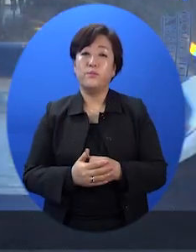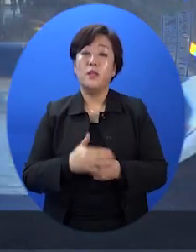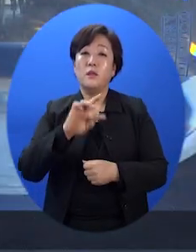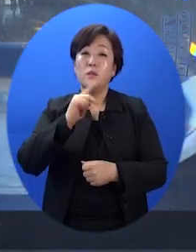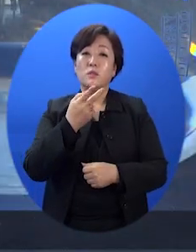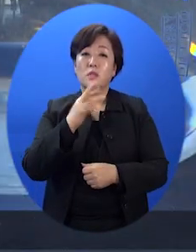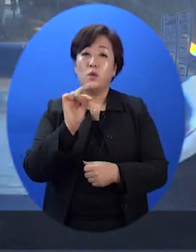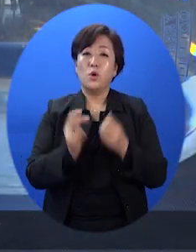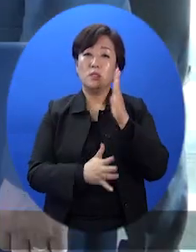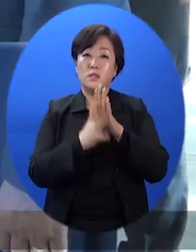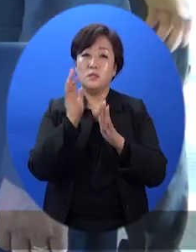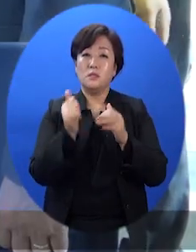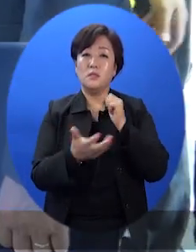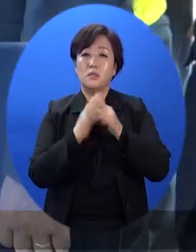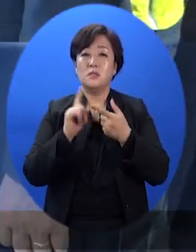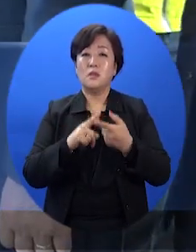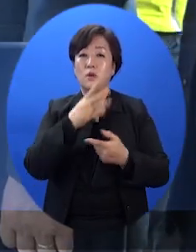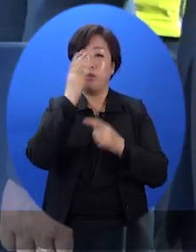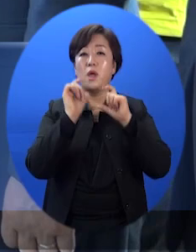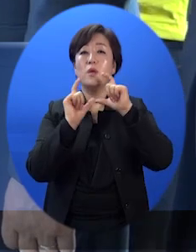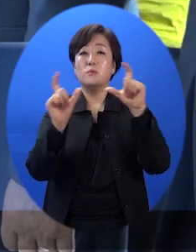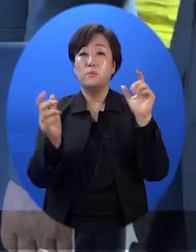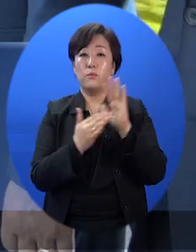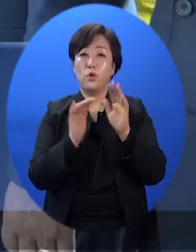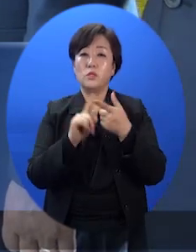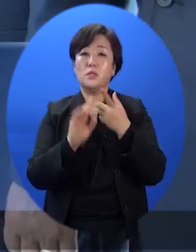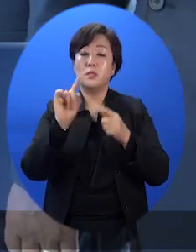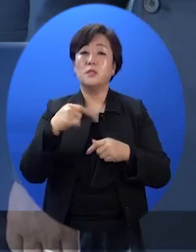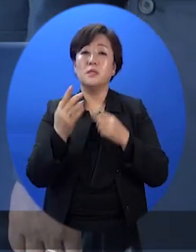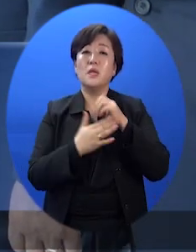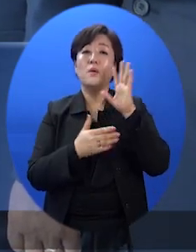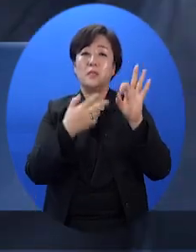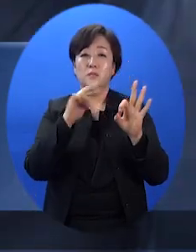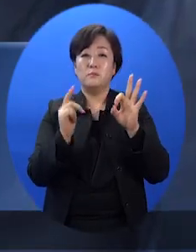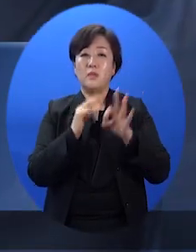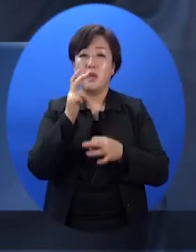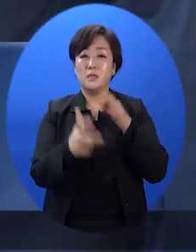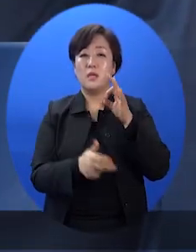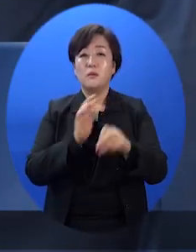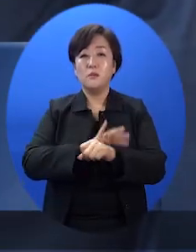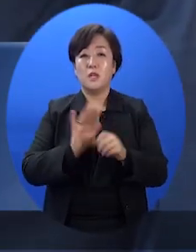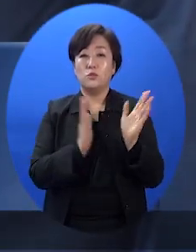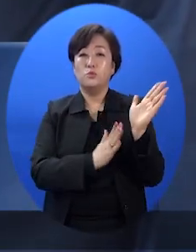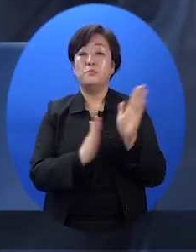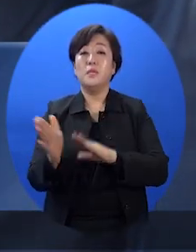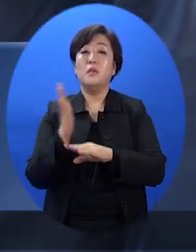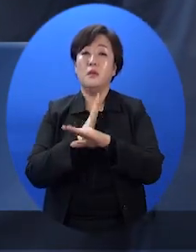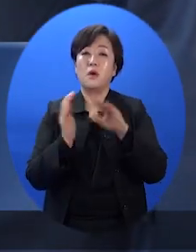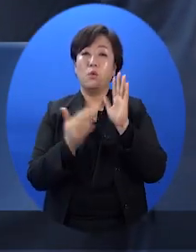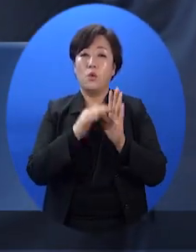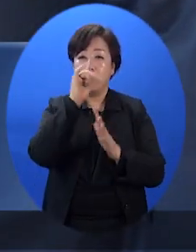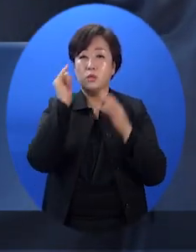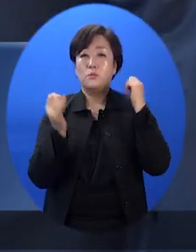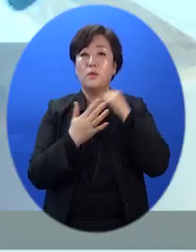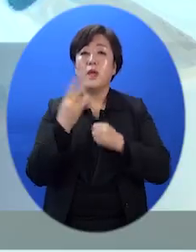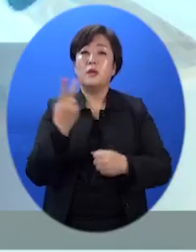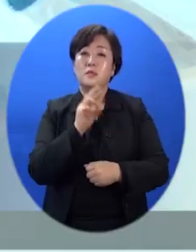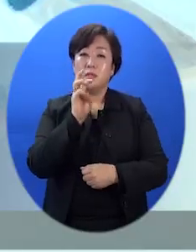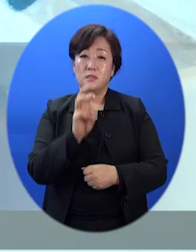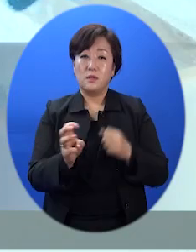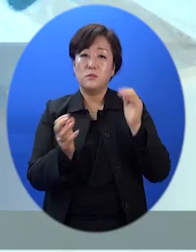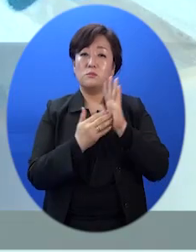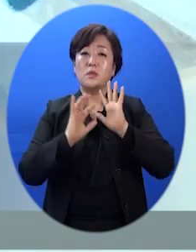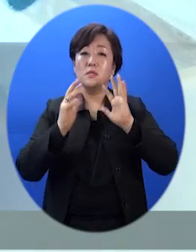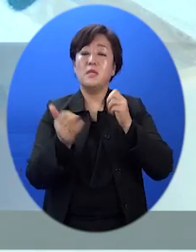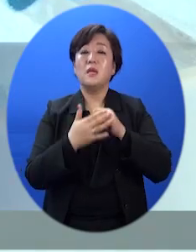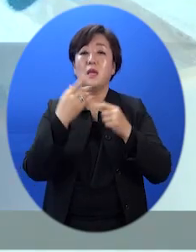송철호 시장은 비전 선포식을 계기로 수소산업 육성 10대 사업을 차질 없이 추진해 정부의 2030년 수소산업